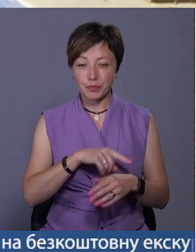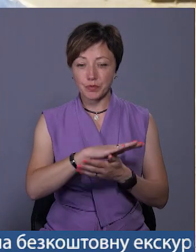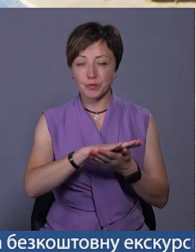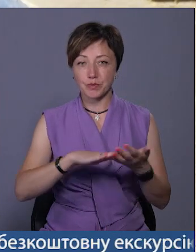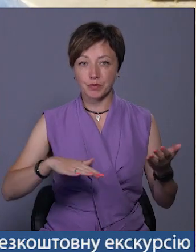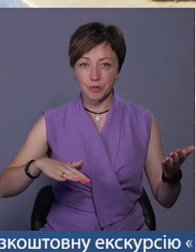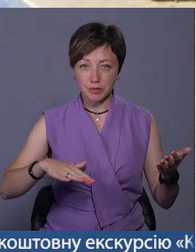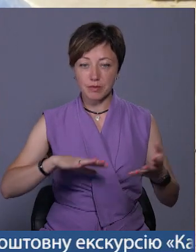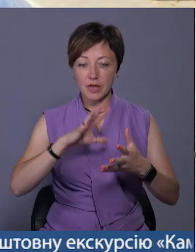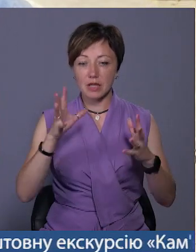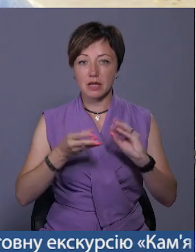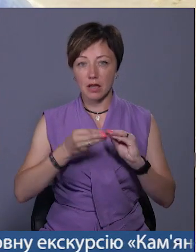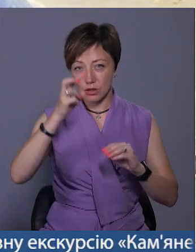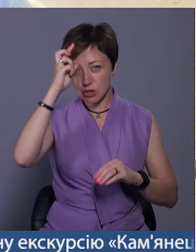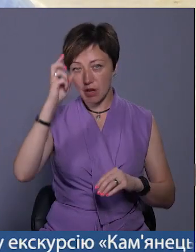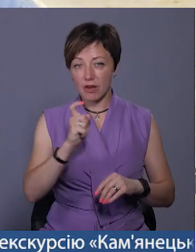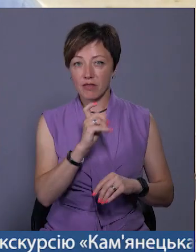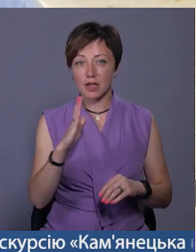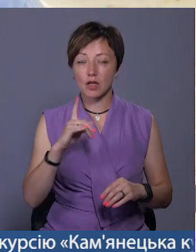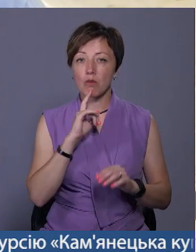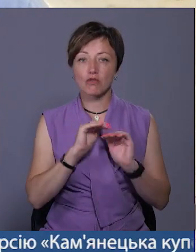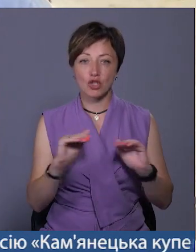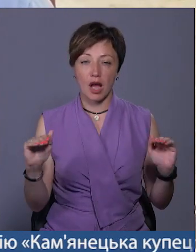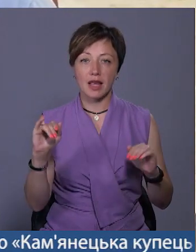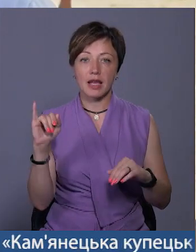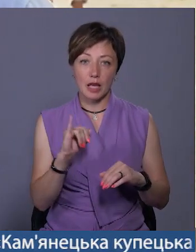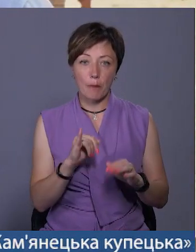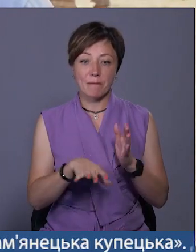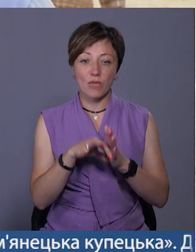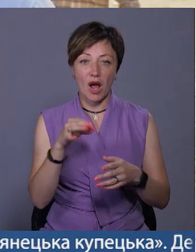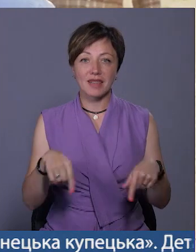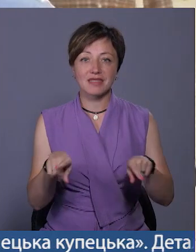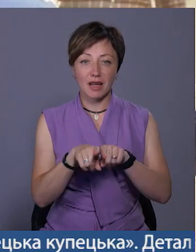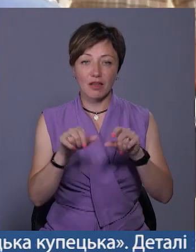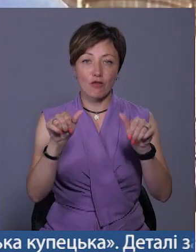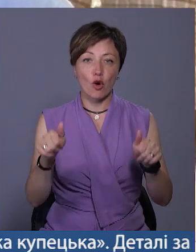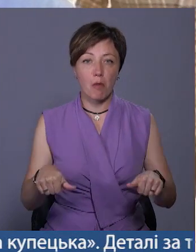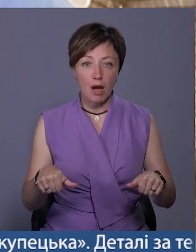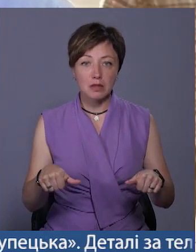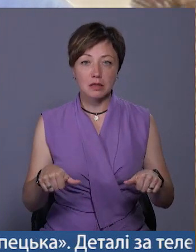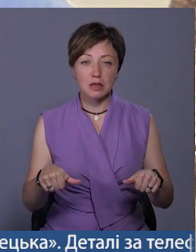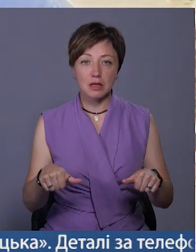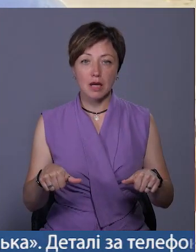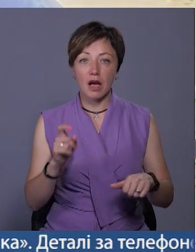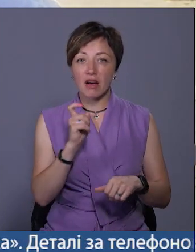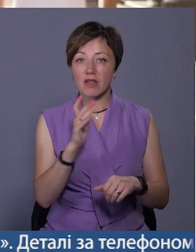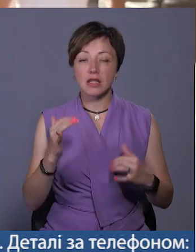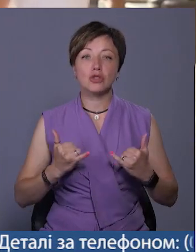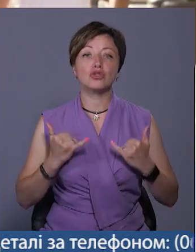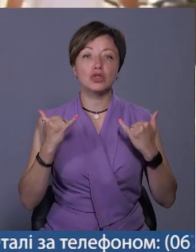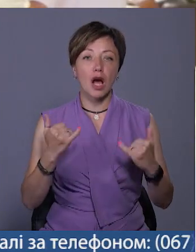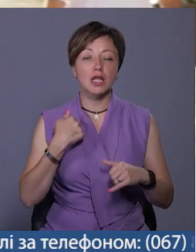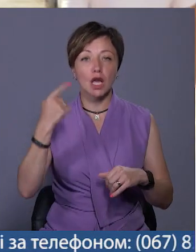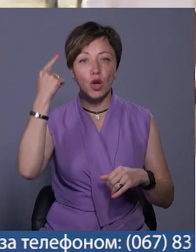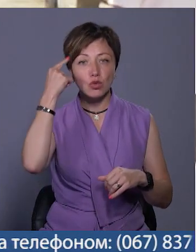триває загальнодержавна хвилина мовчання. Ну і, власне, ми обрали такий саме формат хвилини шани. Я